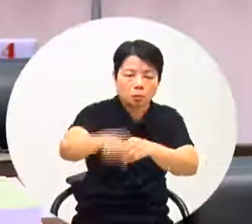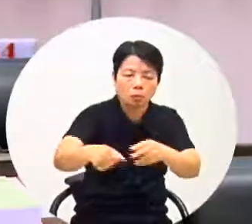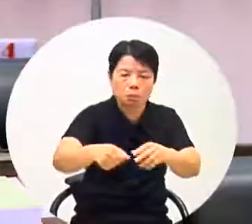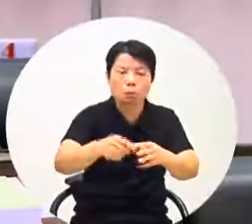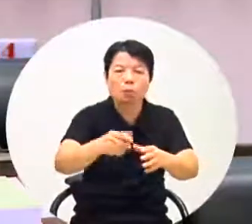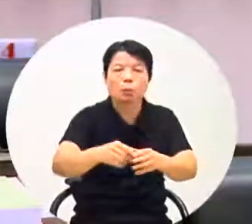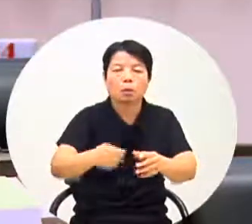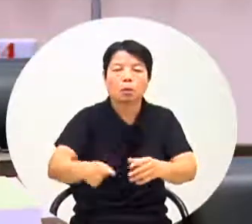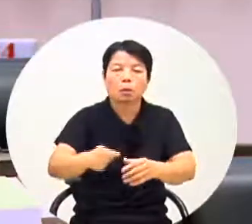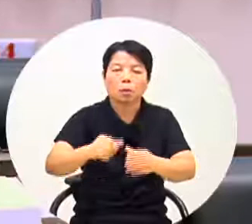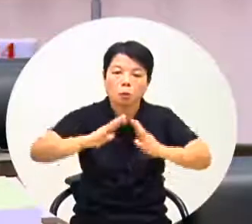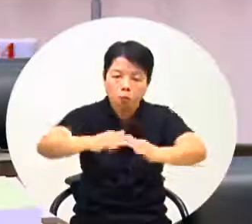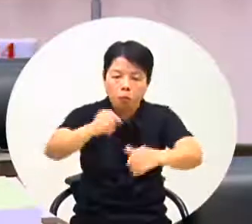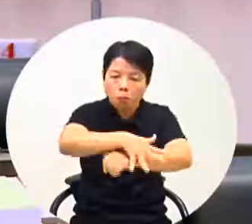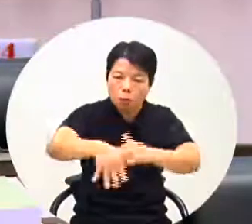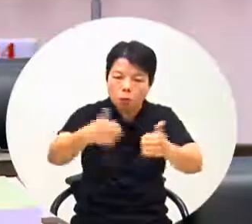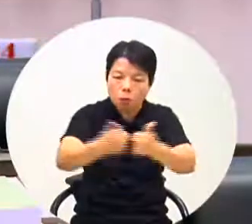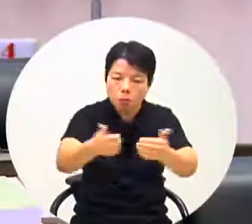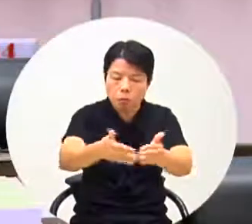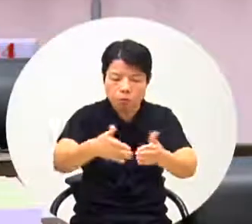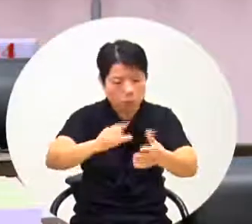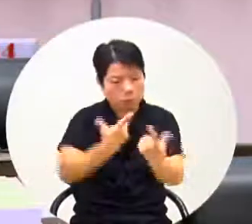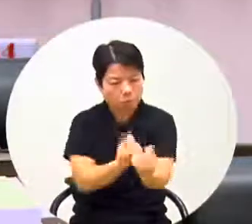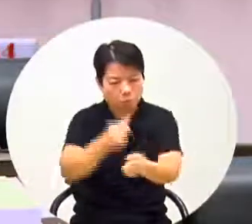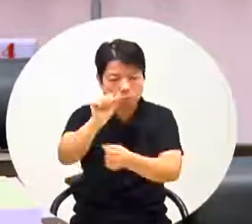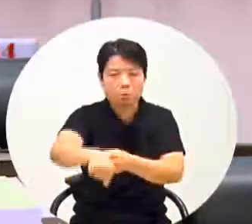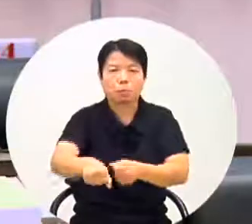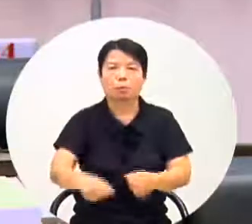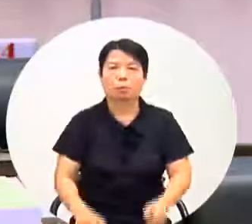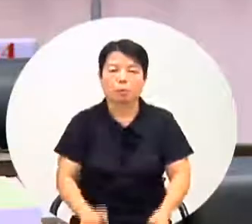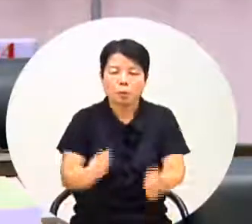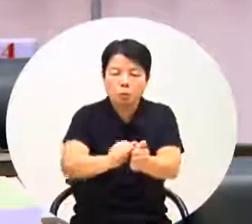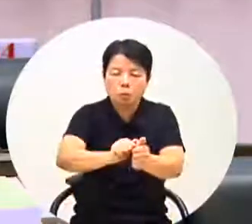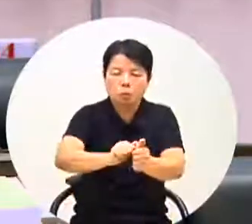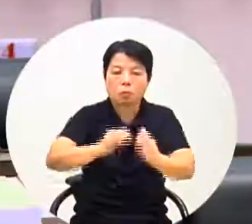局长这局长出身的副市长哈，这个主委。